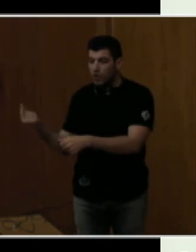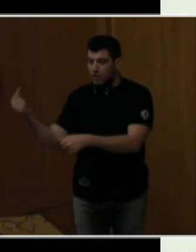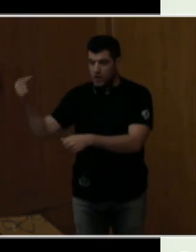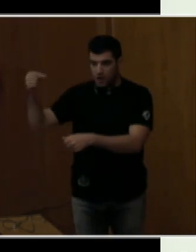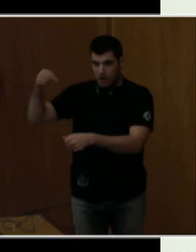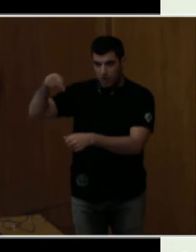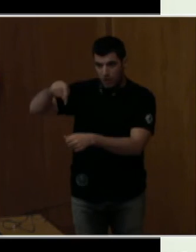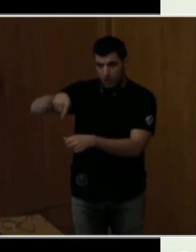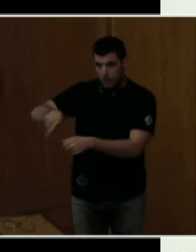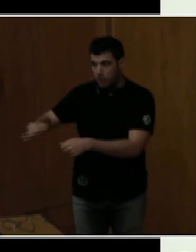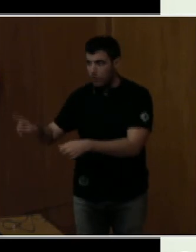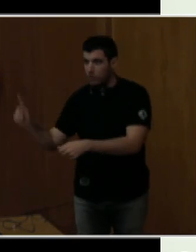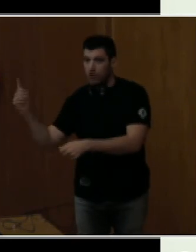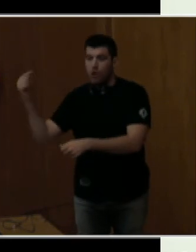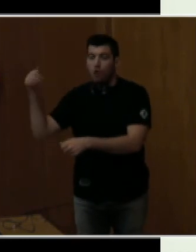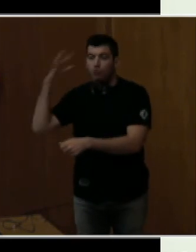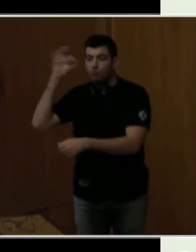να φτάσουν μέχρι τις πλάκες του πυκνωτή.